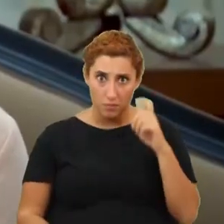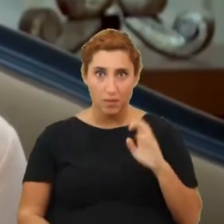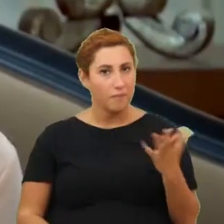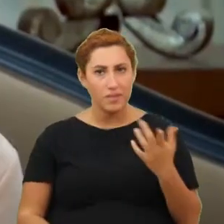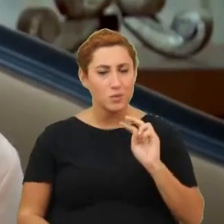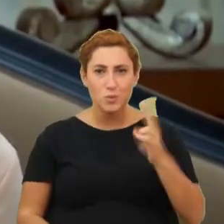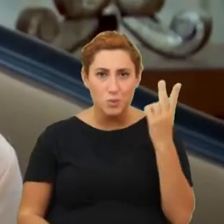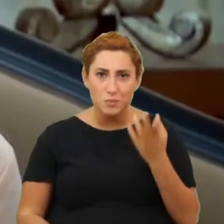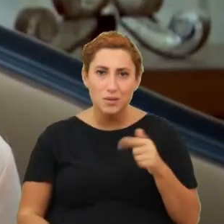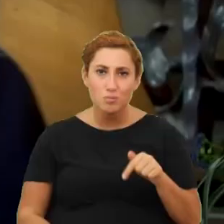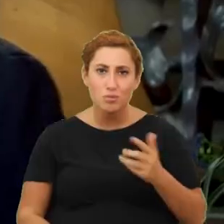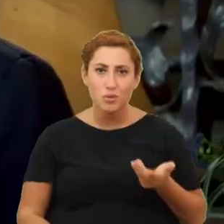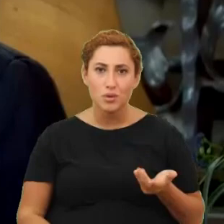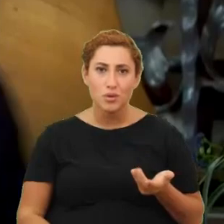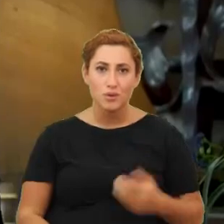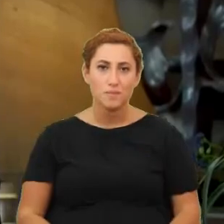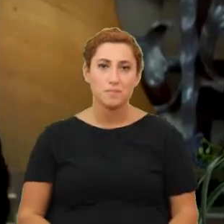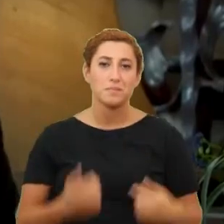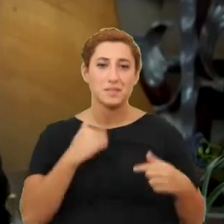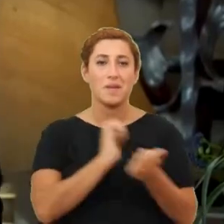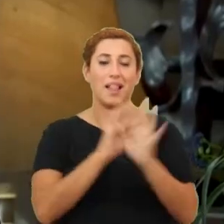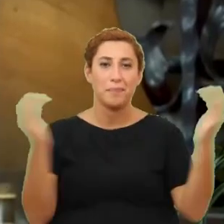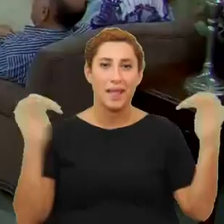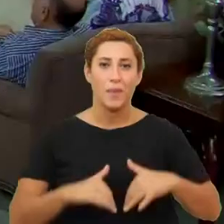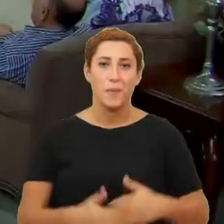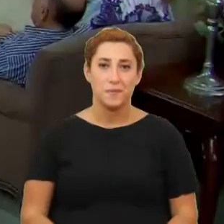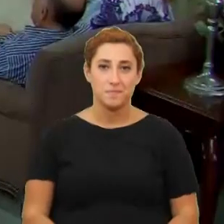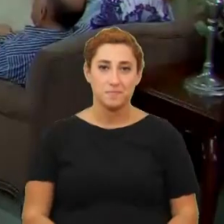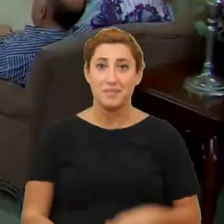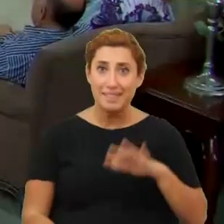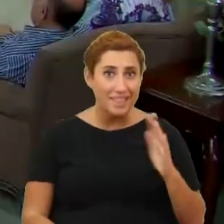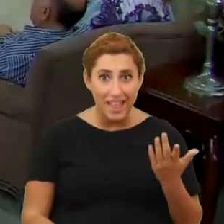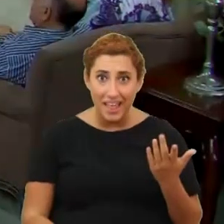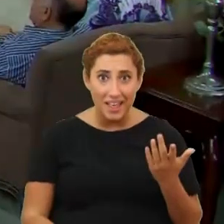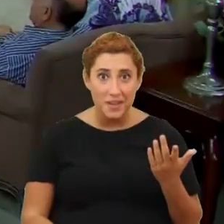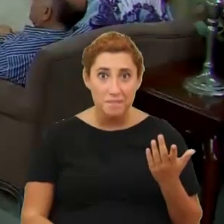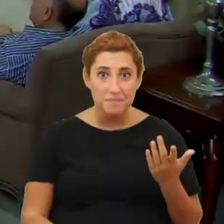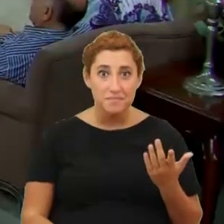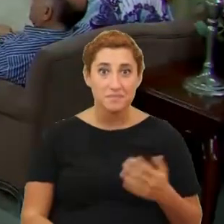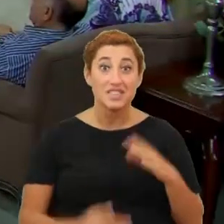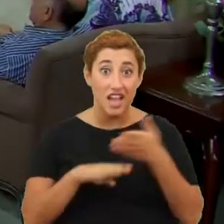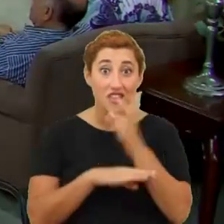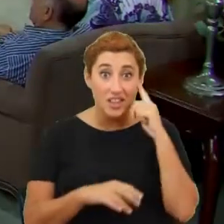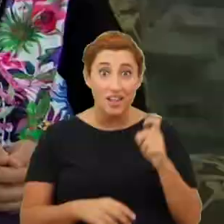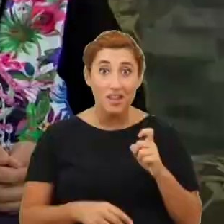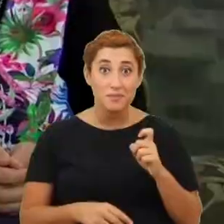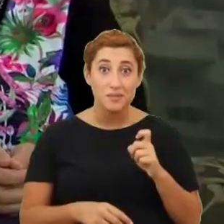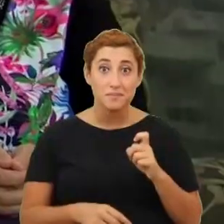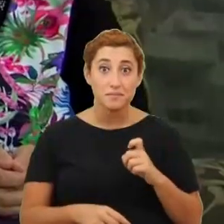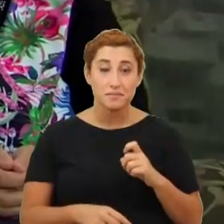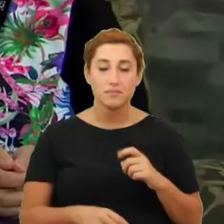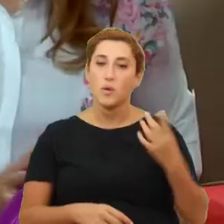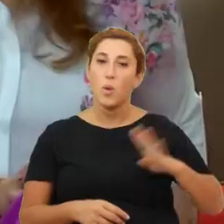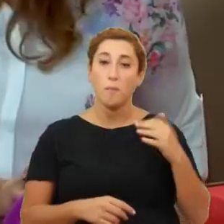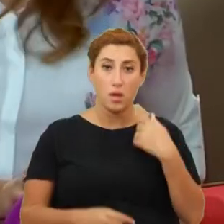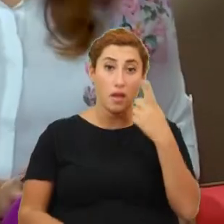Ay ne sürpriziymiş bu ya. Bizimkiler dönüyor. Ne? Gerçekten mi? La